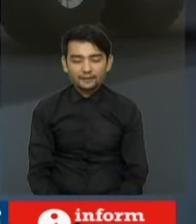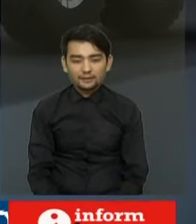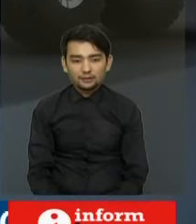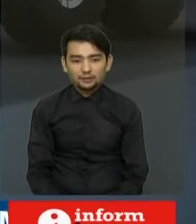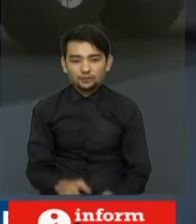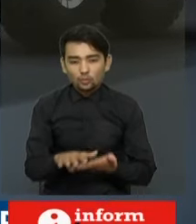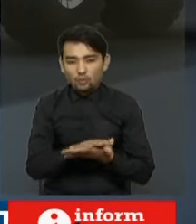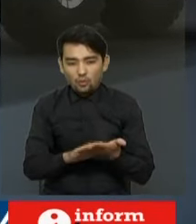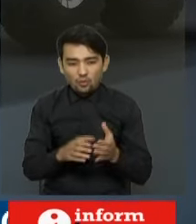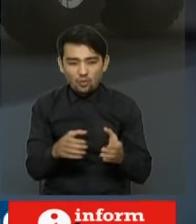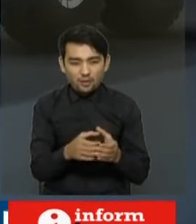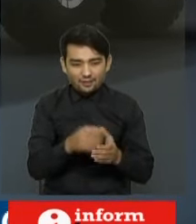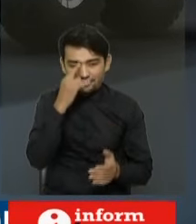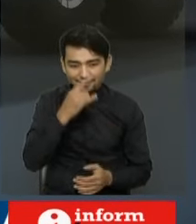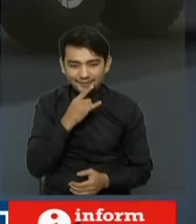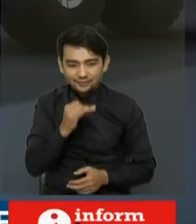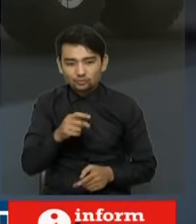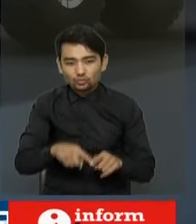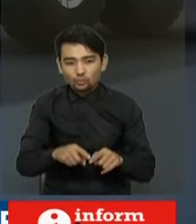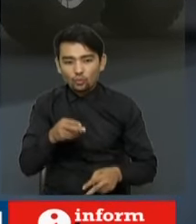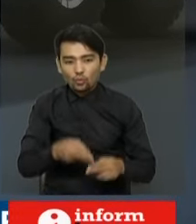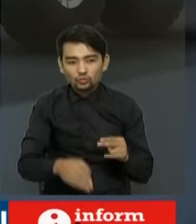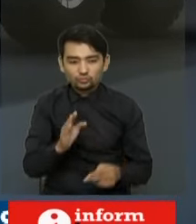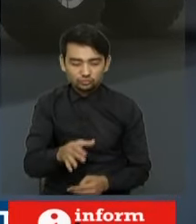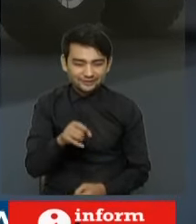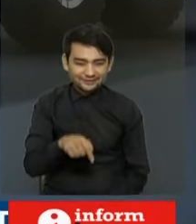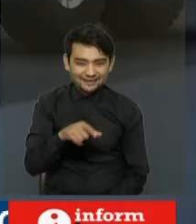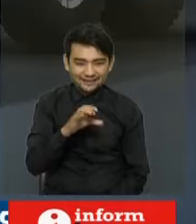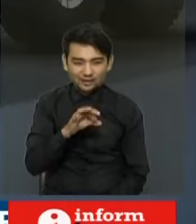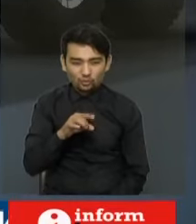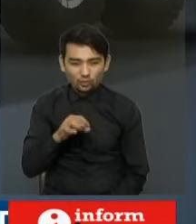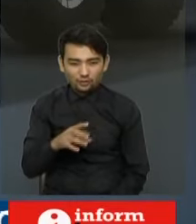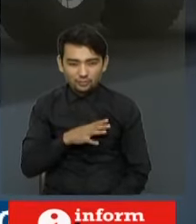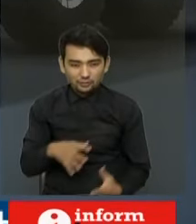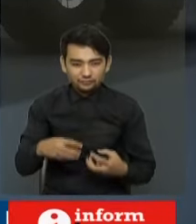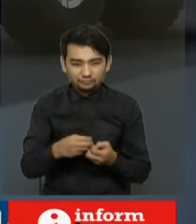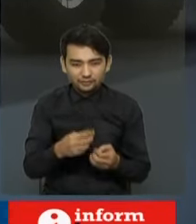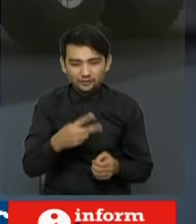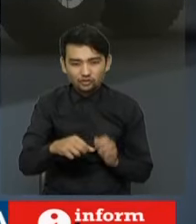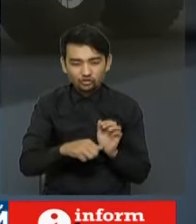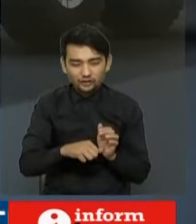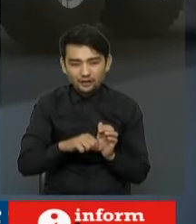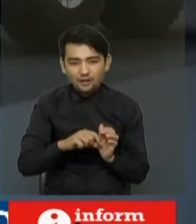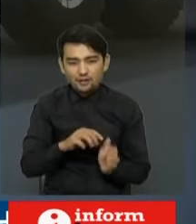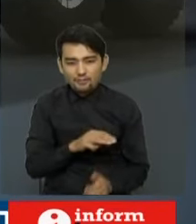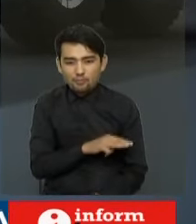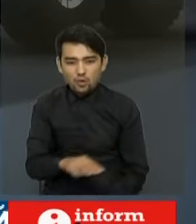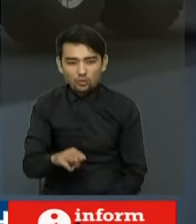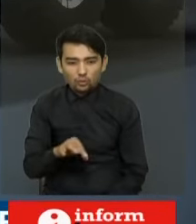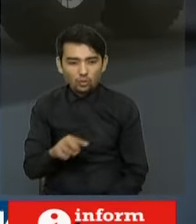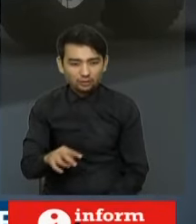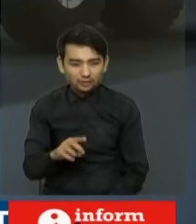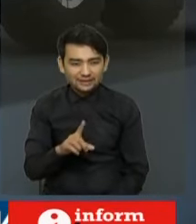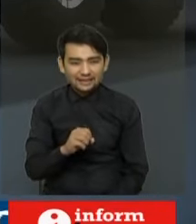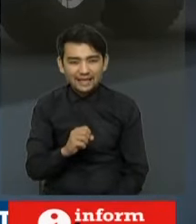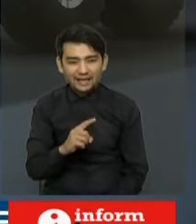Уборочная кампания в Казахстане подходит к завершению. В этом сезоне было намолочено 26,5 миллионов тонн зерна. Средняя